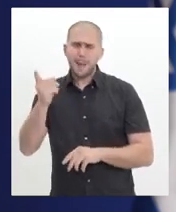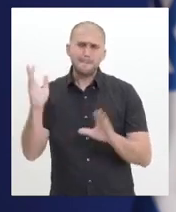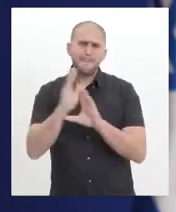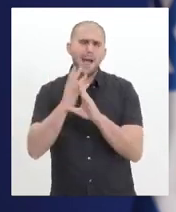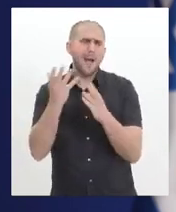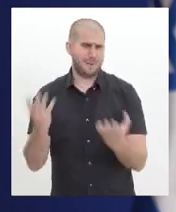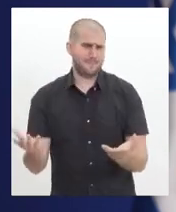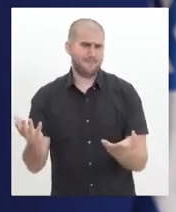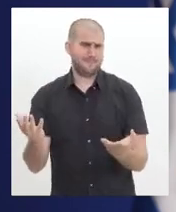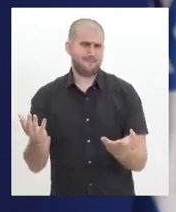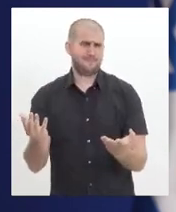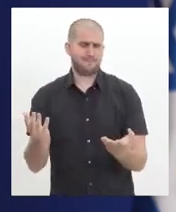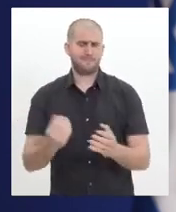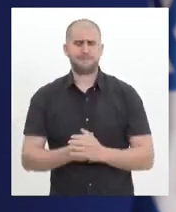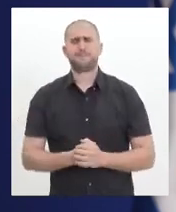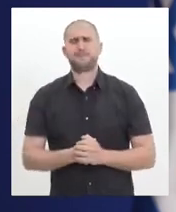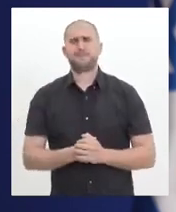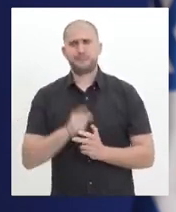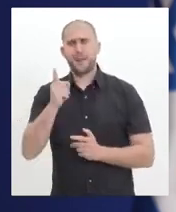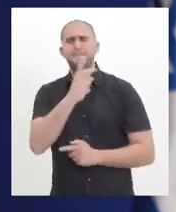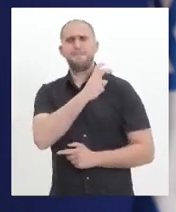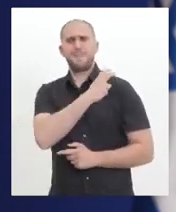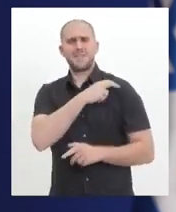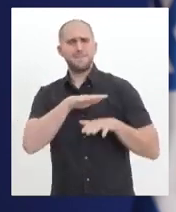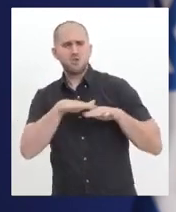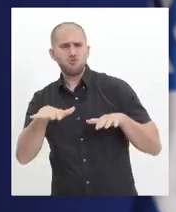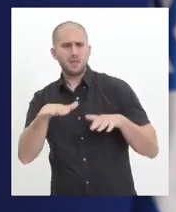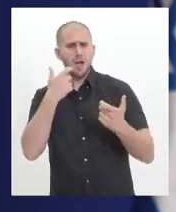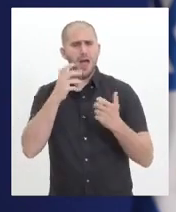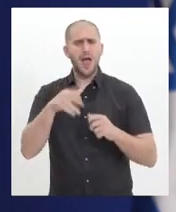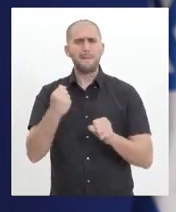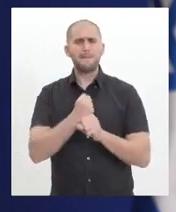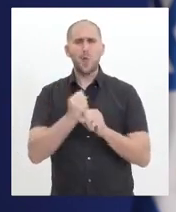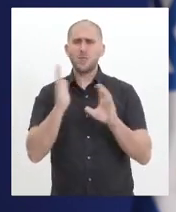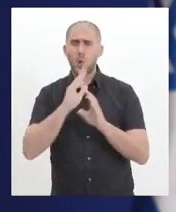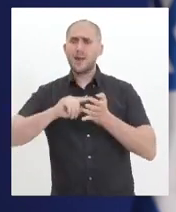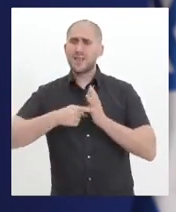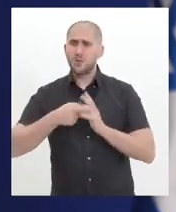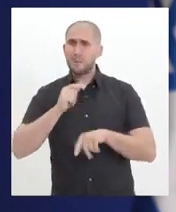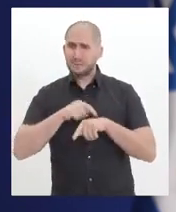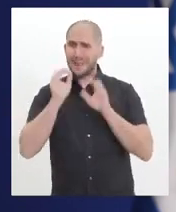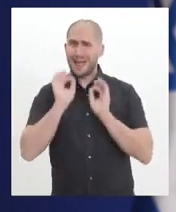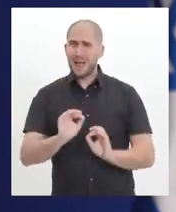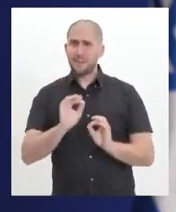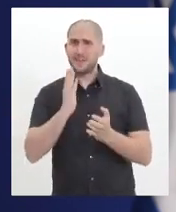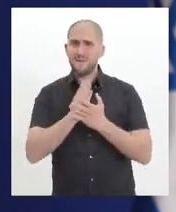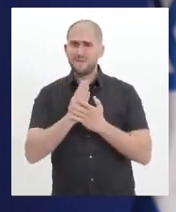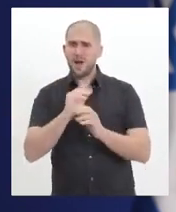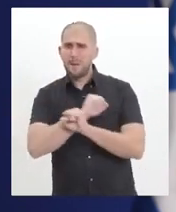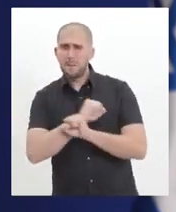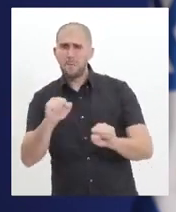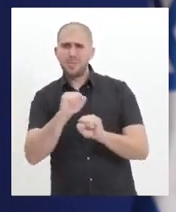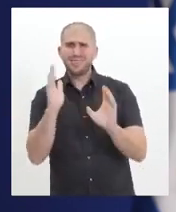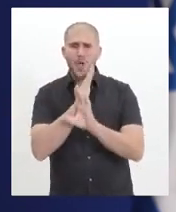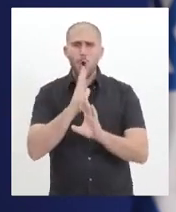מכבלים שמפקדים בשטח על פעילות טרור והתכוונו בזמן אמת להוציא פעולות טרור